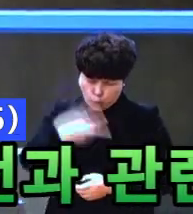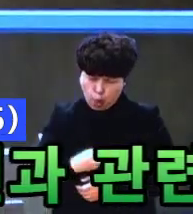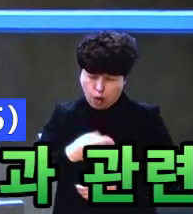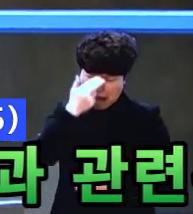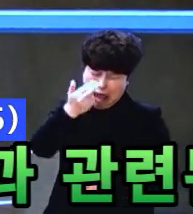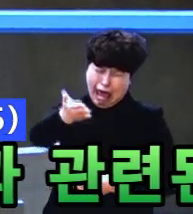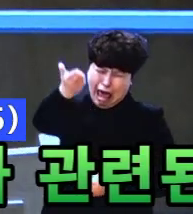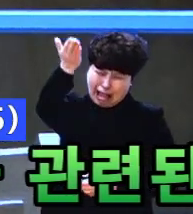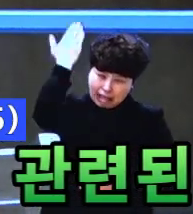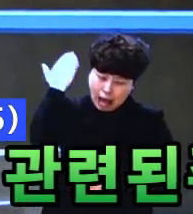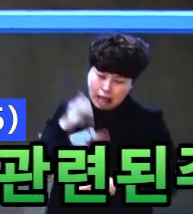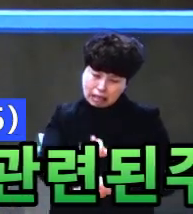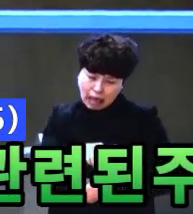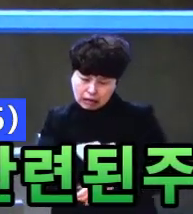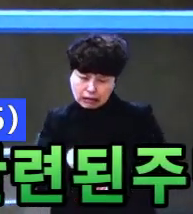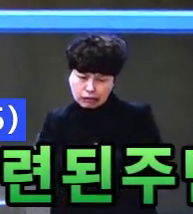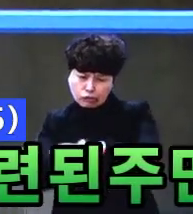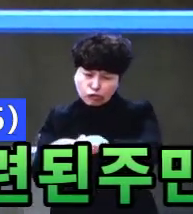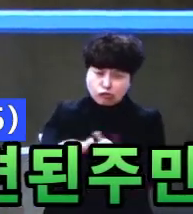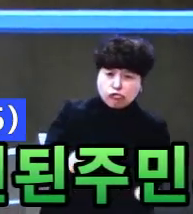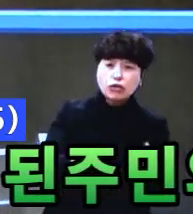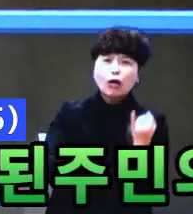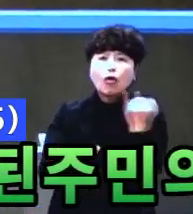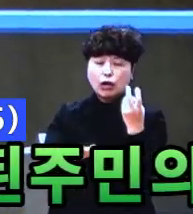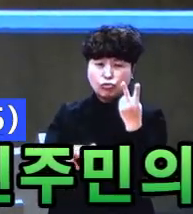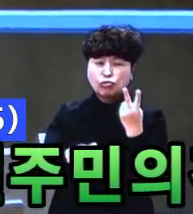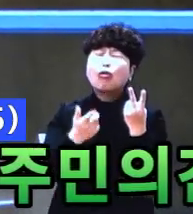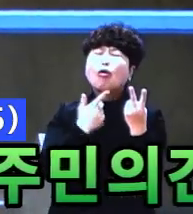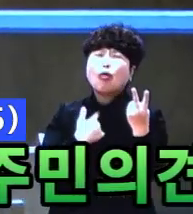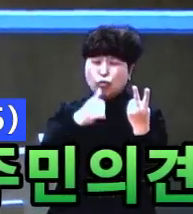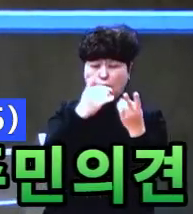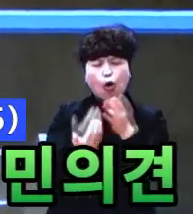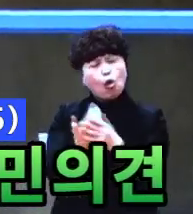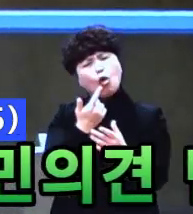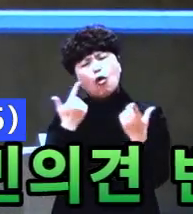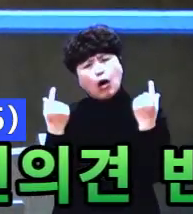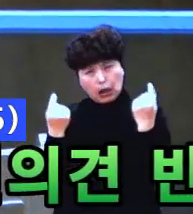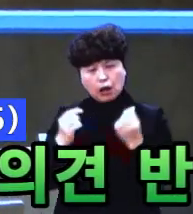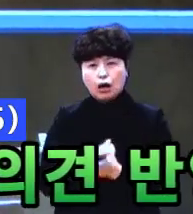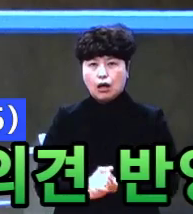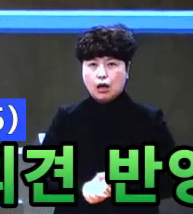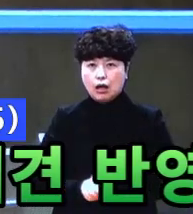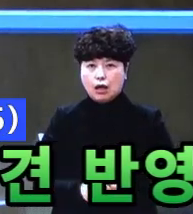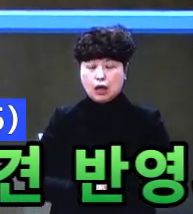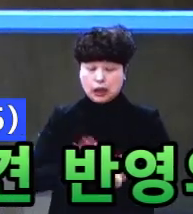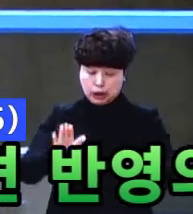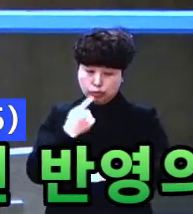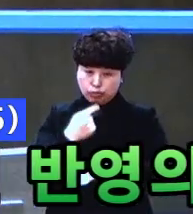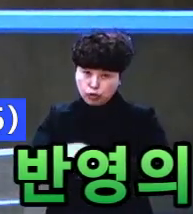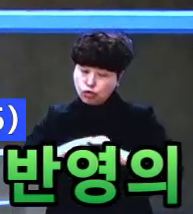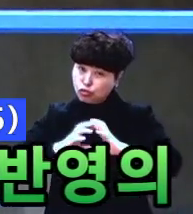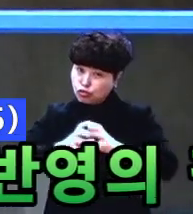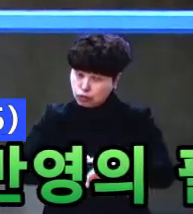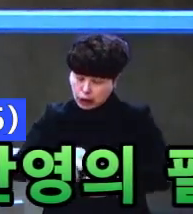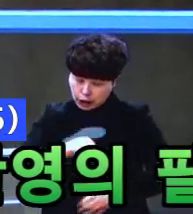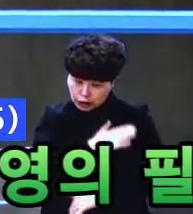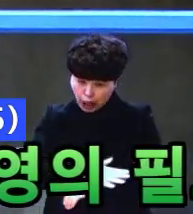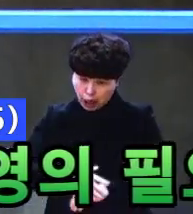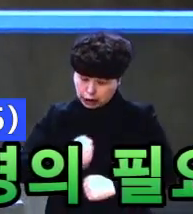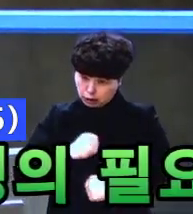심히 우려됩니다. 본 의원은 지방자치와 민주주의가 지켜지고 있는지 의문이